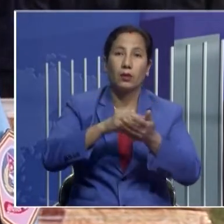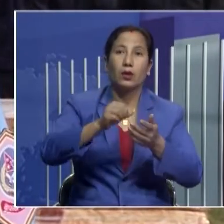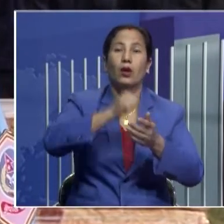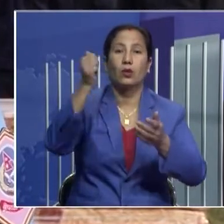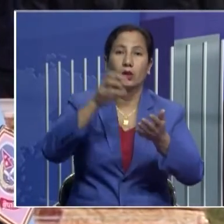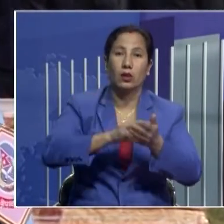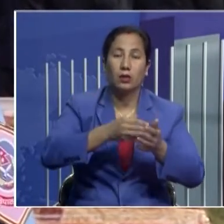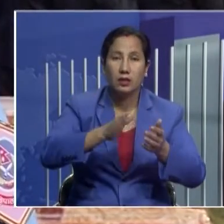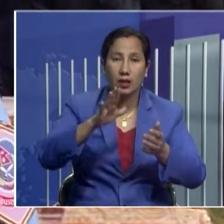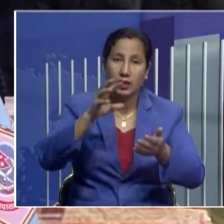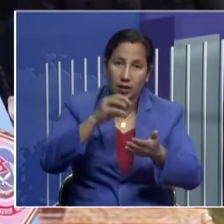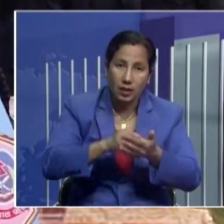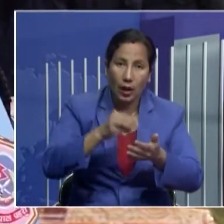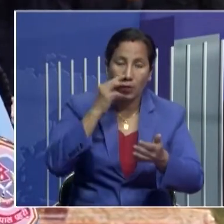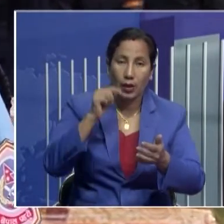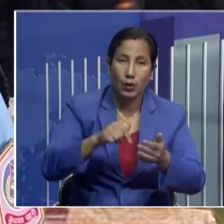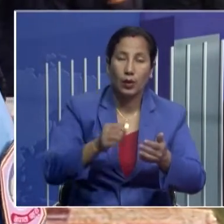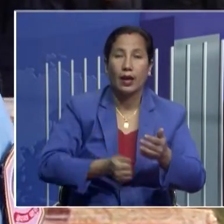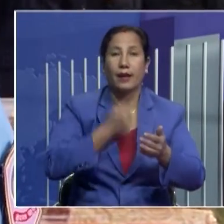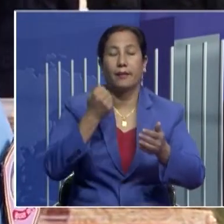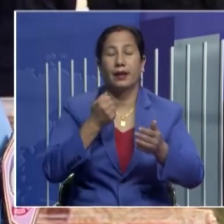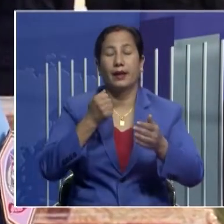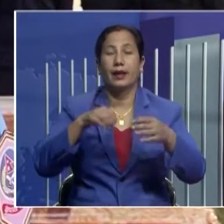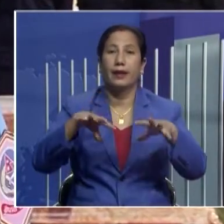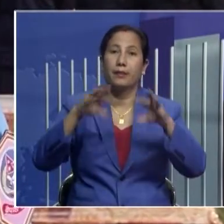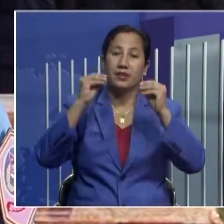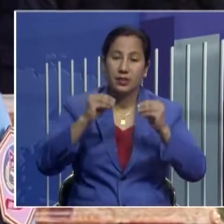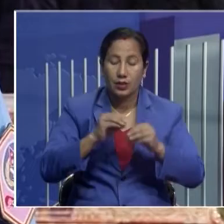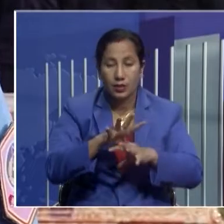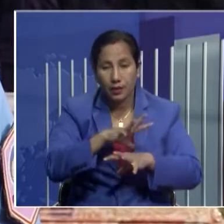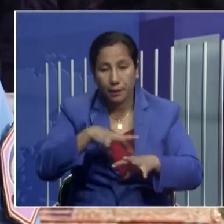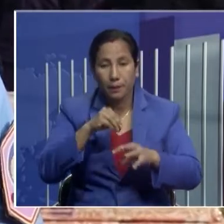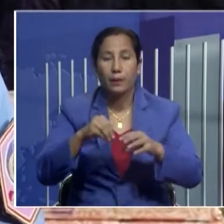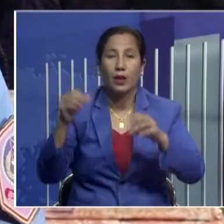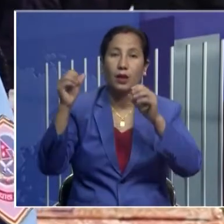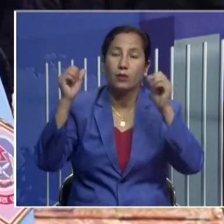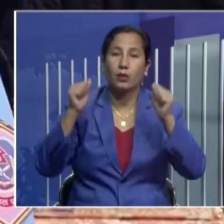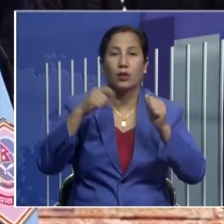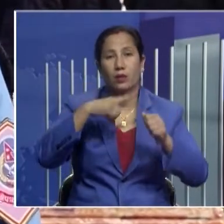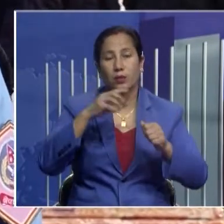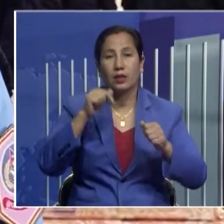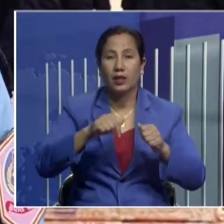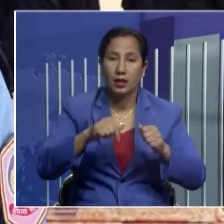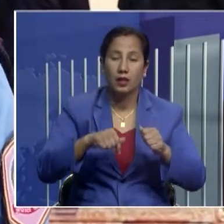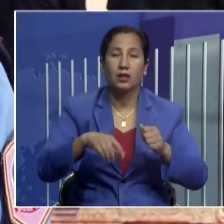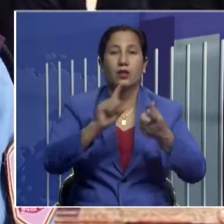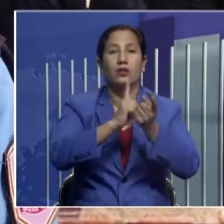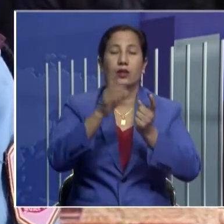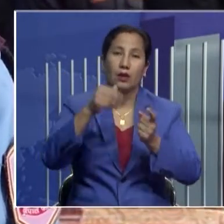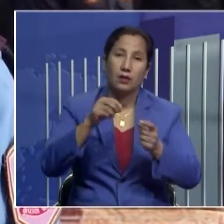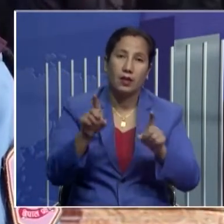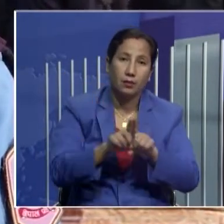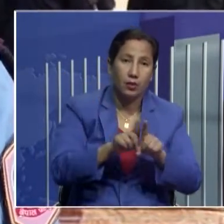भएर जाने ठाउँमा यो आफ्ना बोरिया बिस्तारा डस्ना सबै बोक्न नपरोस् भन्नको लागि चाहिँ यहीँनिर स्वर भएर आउनेलाई